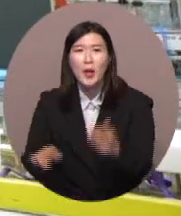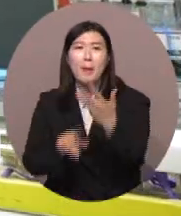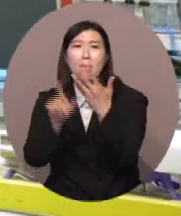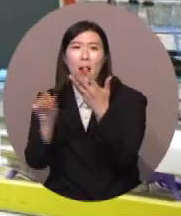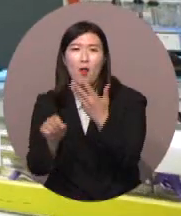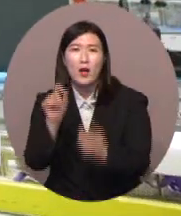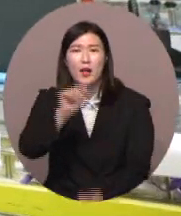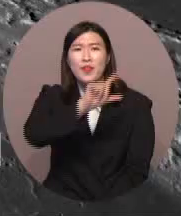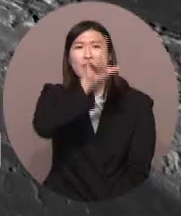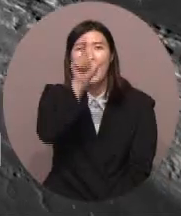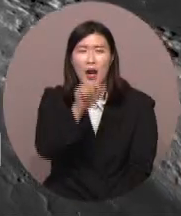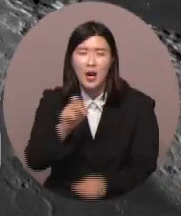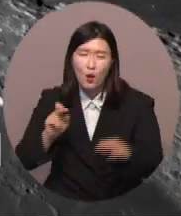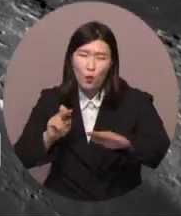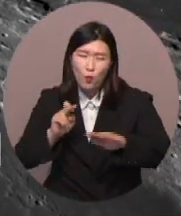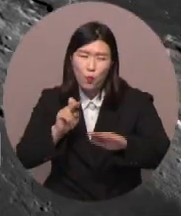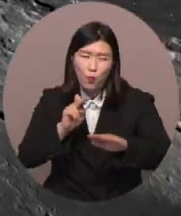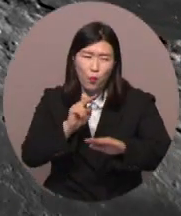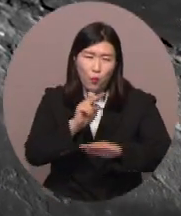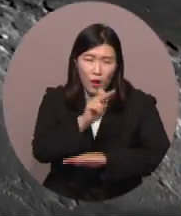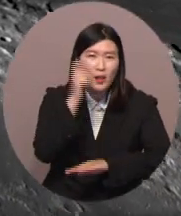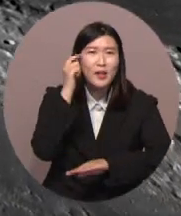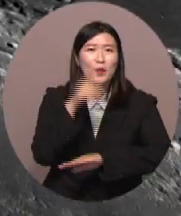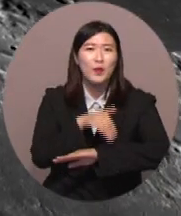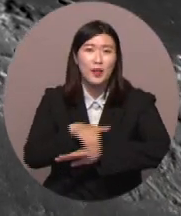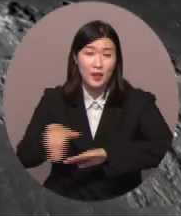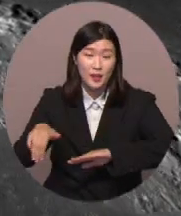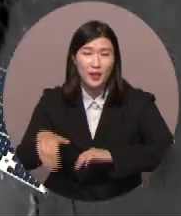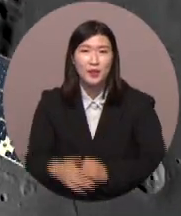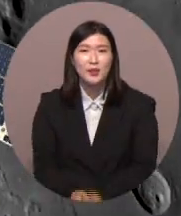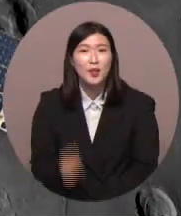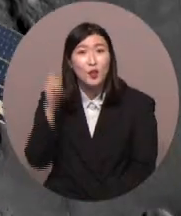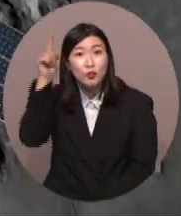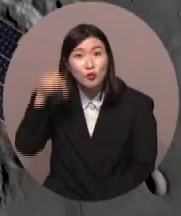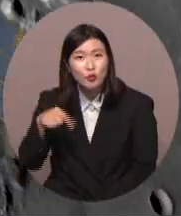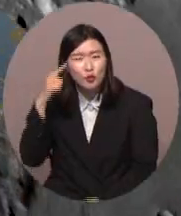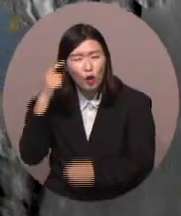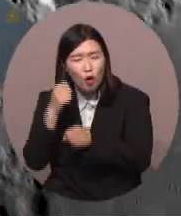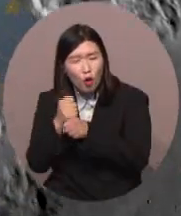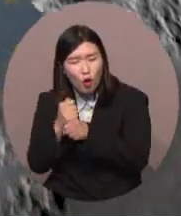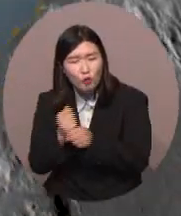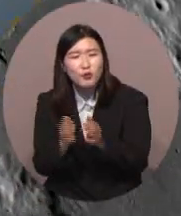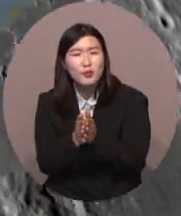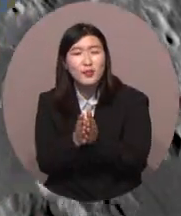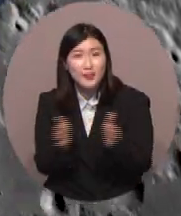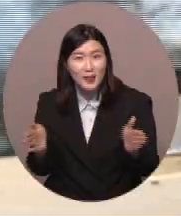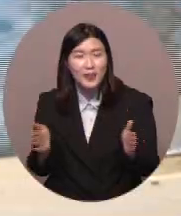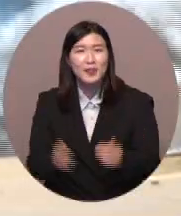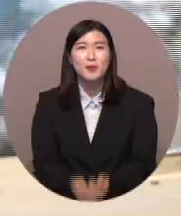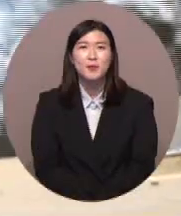예정된 다누리 발사로 본격적인 달 탐사에도 뛰어드는 등 우주를 향해 성큼